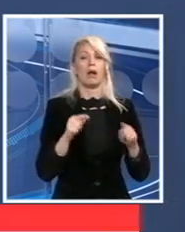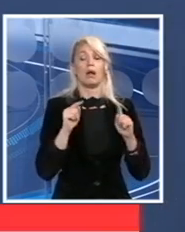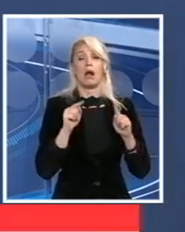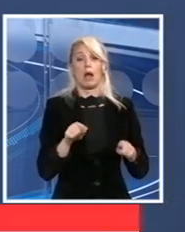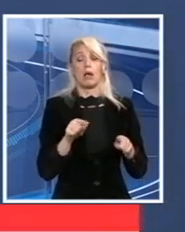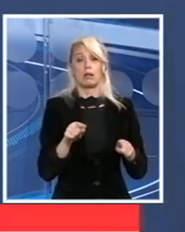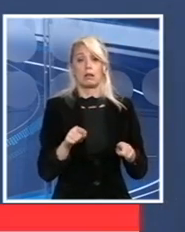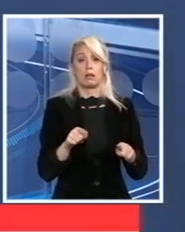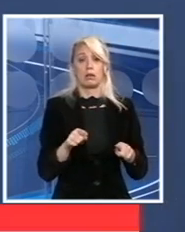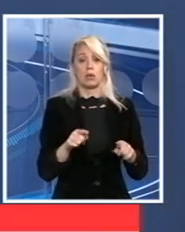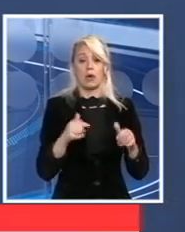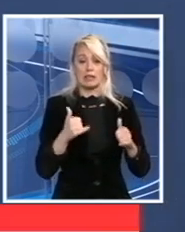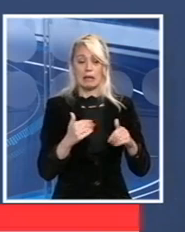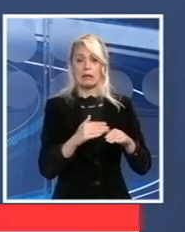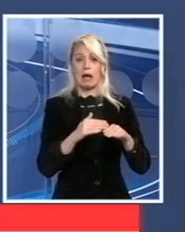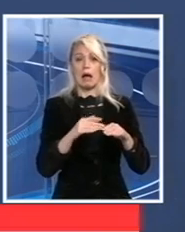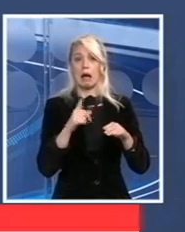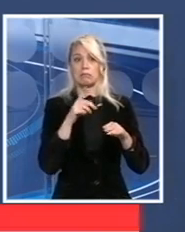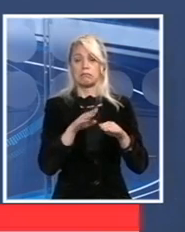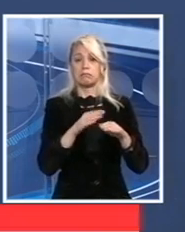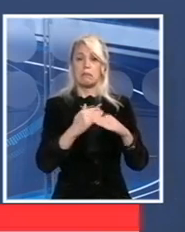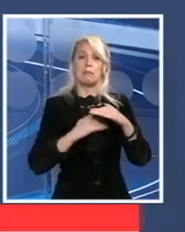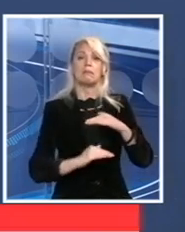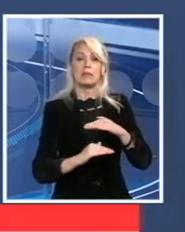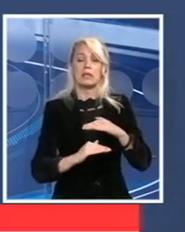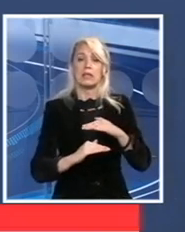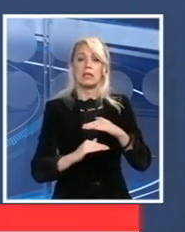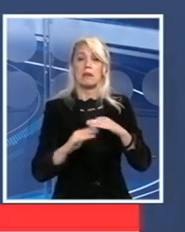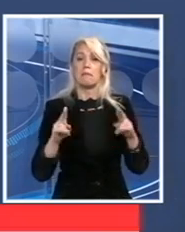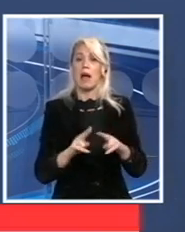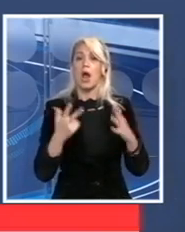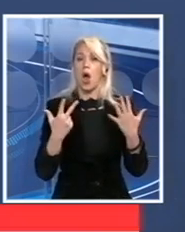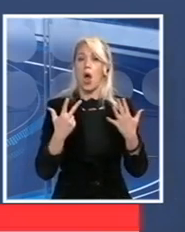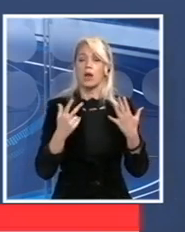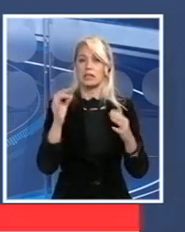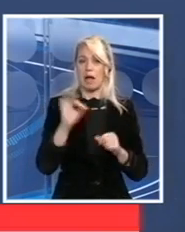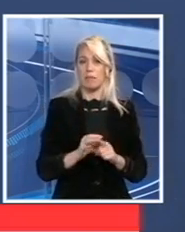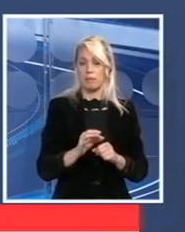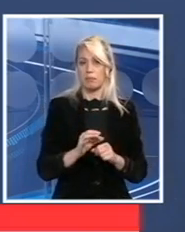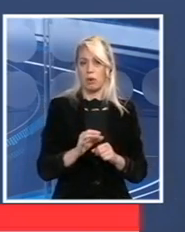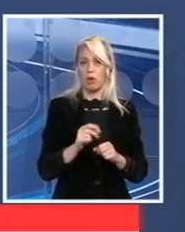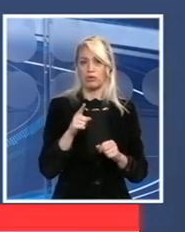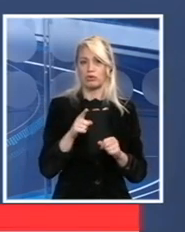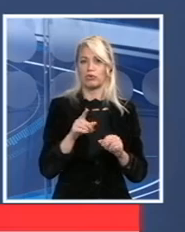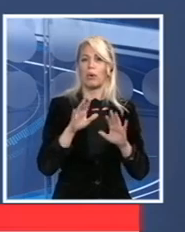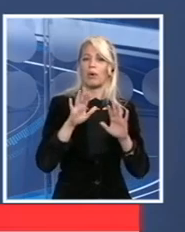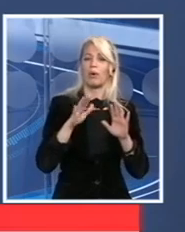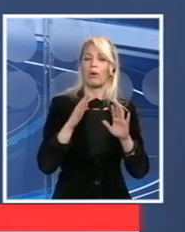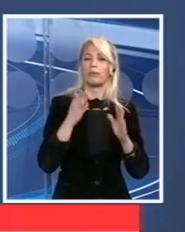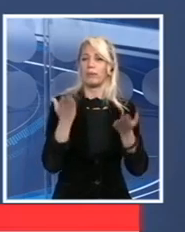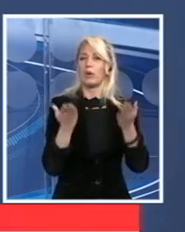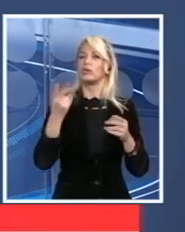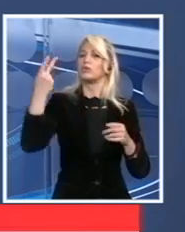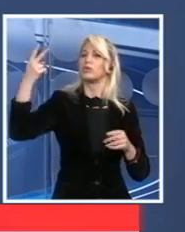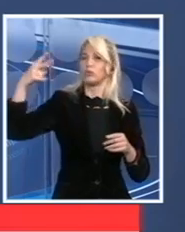To je sada nešto ispod 8% u ukupnoj strukturi obolevanja, znači ako gledamo u odnosu na druge